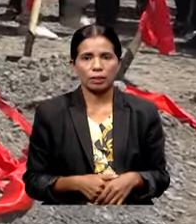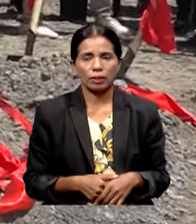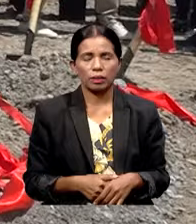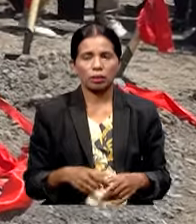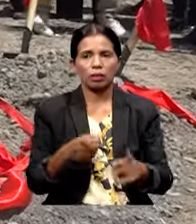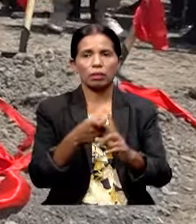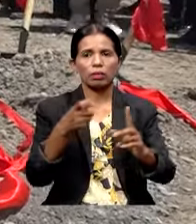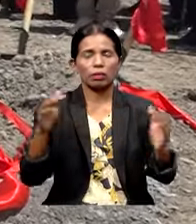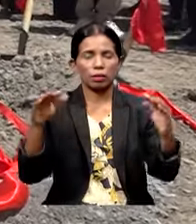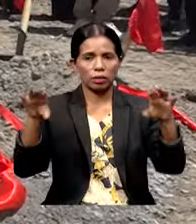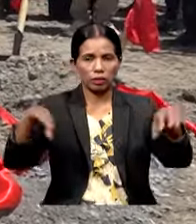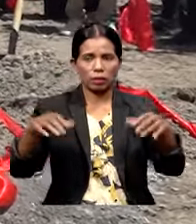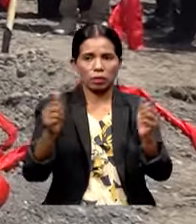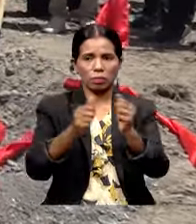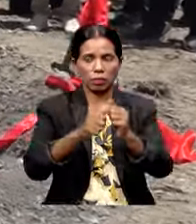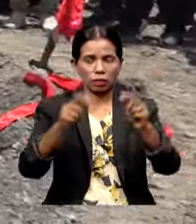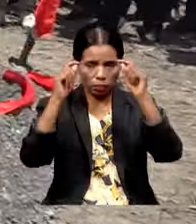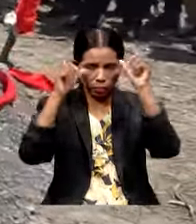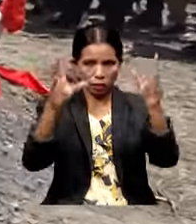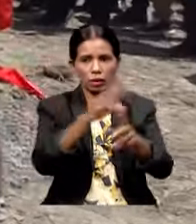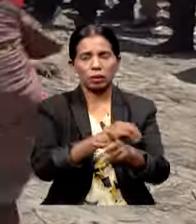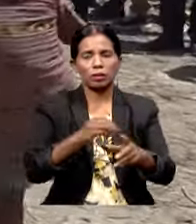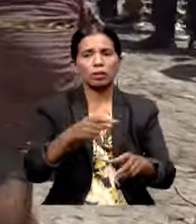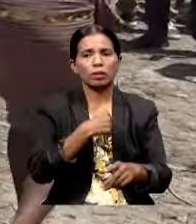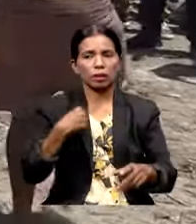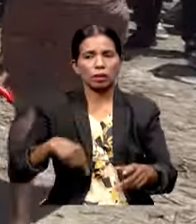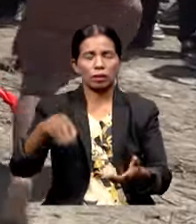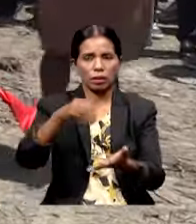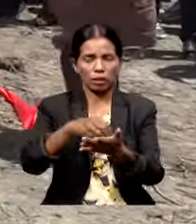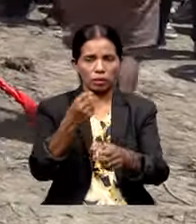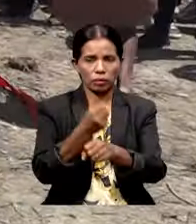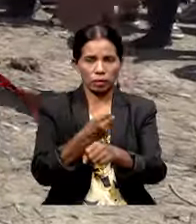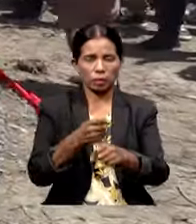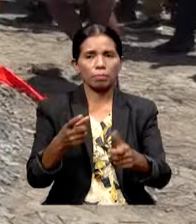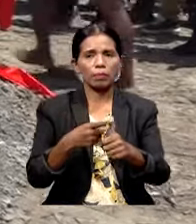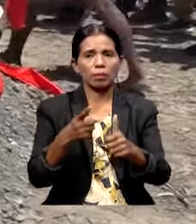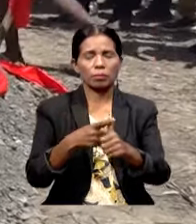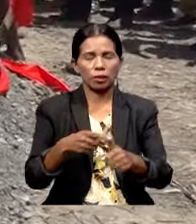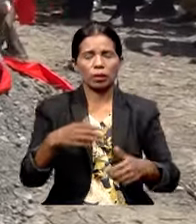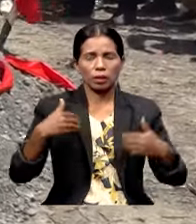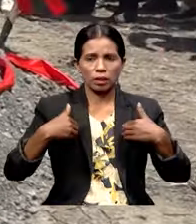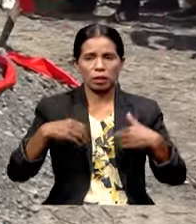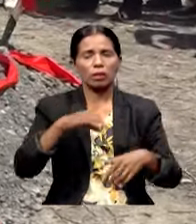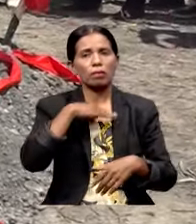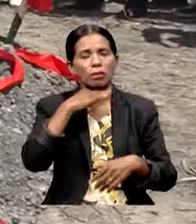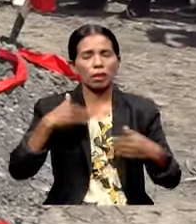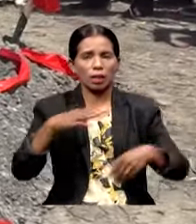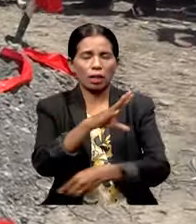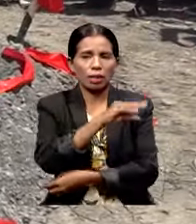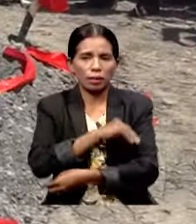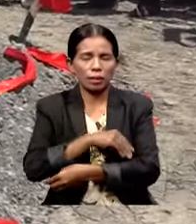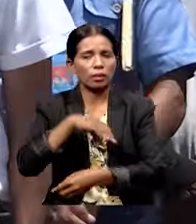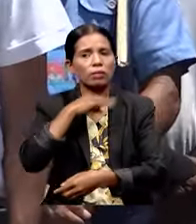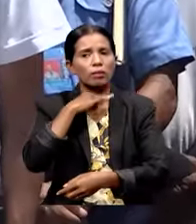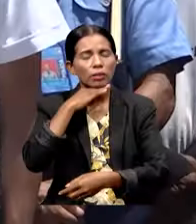Lihusi kooperasaun entre Timor Leste ho provinsia i Dayasina tau fatuk dauluk ba konstrusaun hakiak fahi ia area Karlilu munisipi